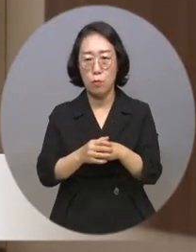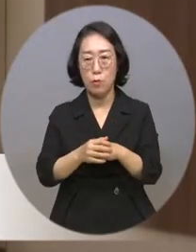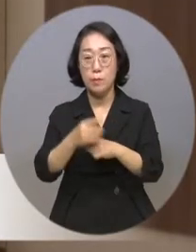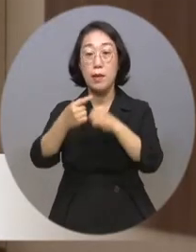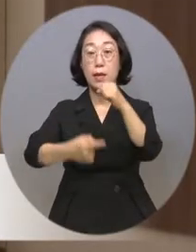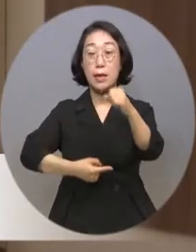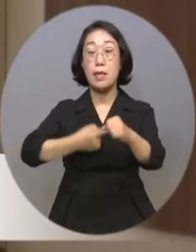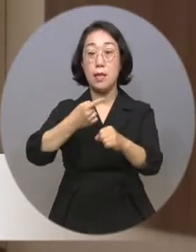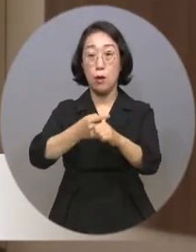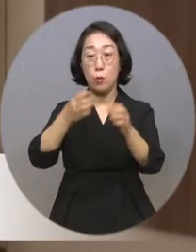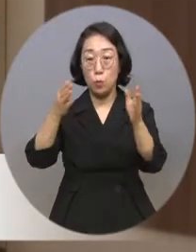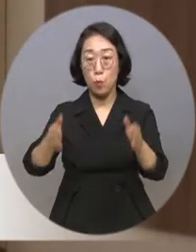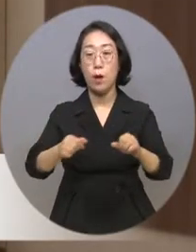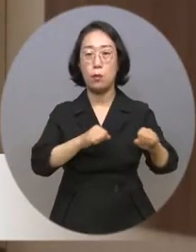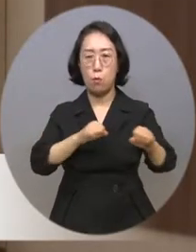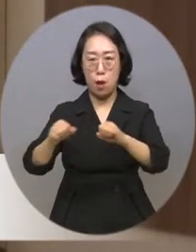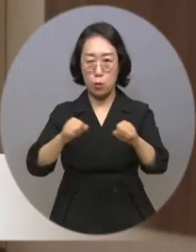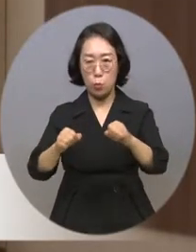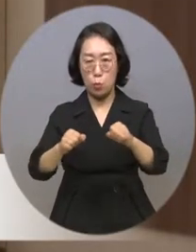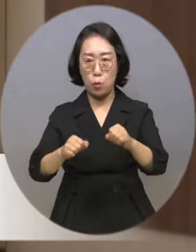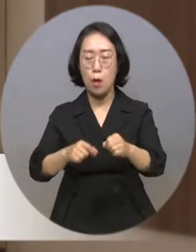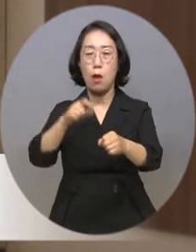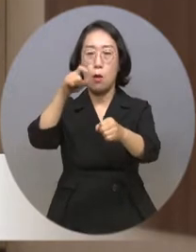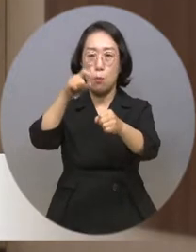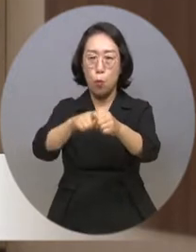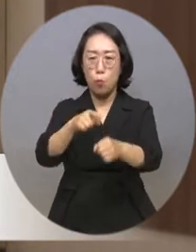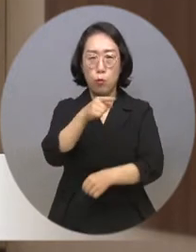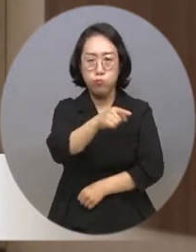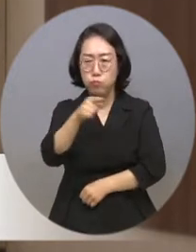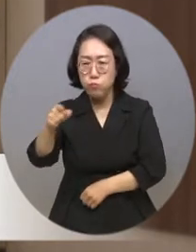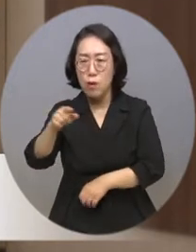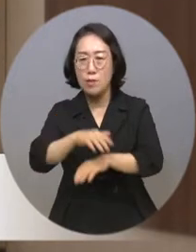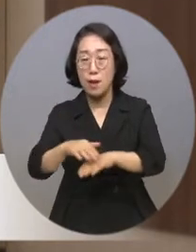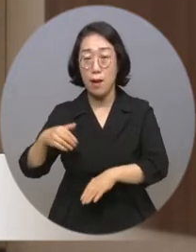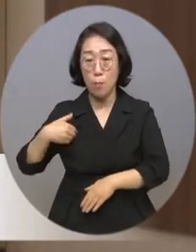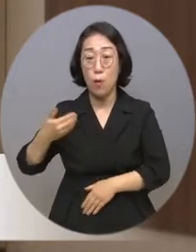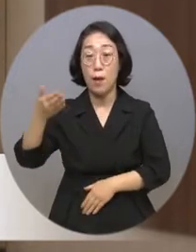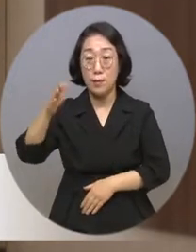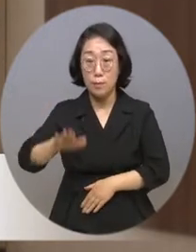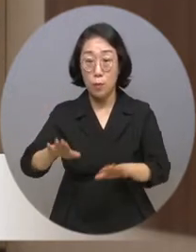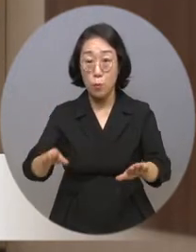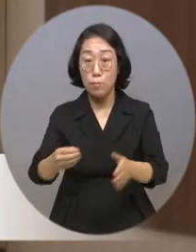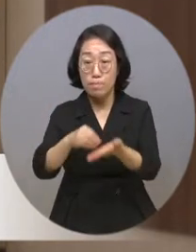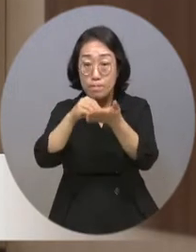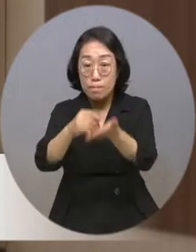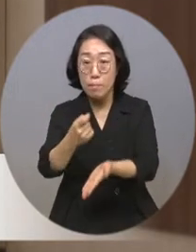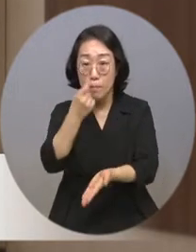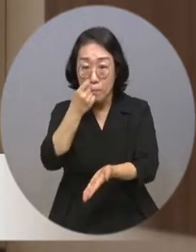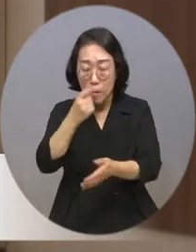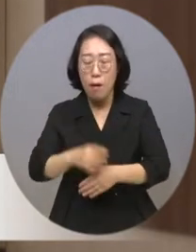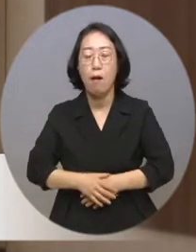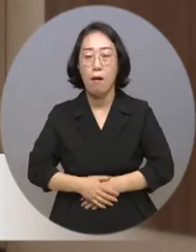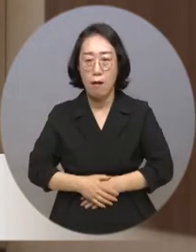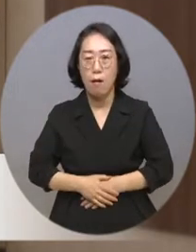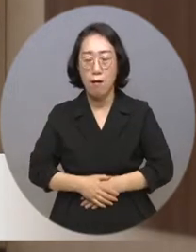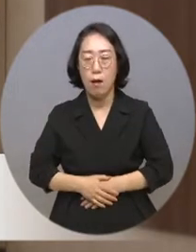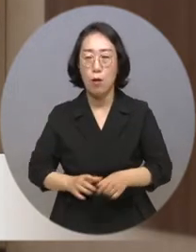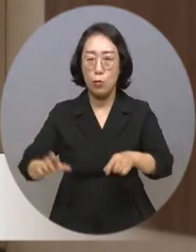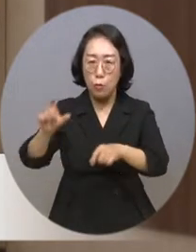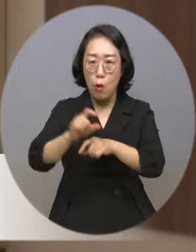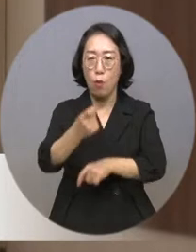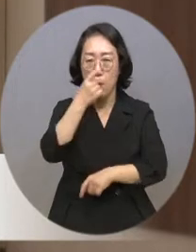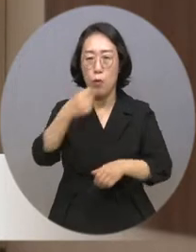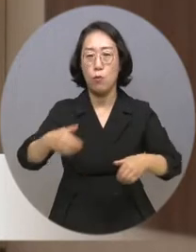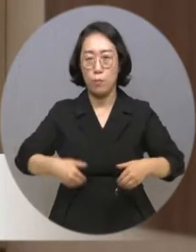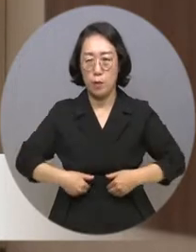1년여가 됐는데 이게 어떤 방향으로 해야 될지 잘 모르겠고요. 그래서 오늘 이 교육을 통해서 저도 이제 많이 배워야 하는 것 같고